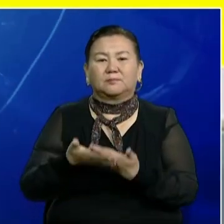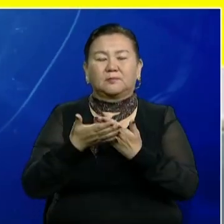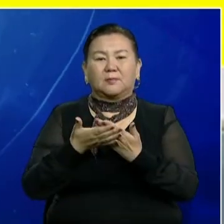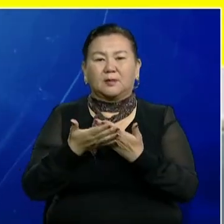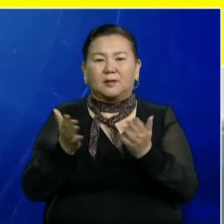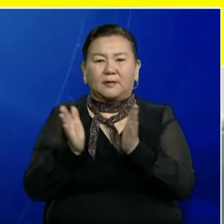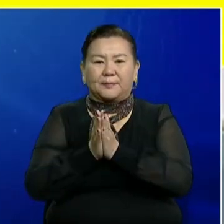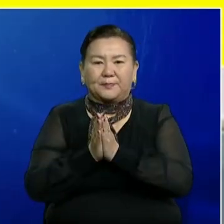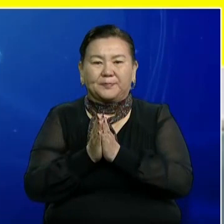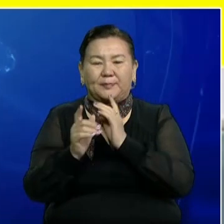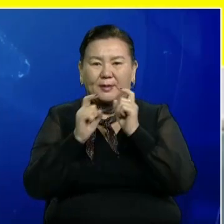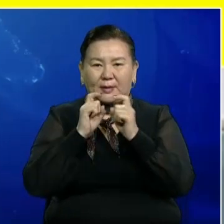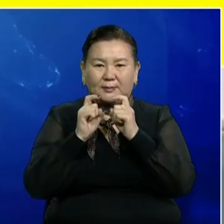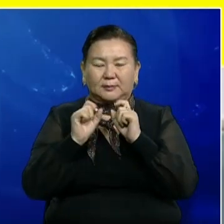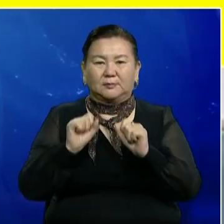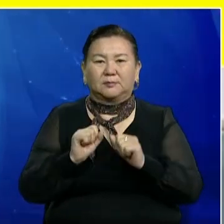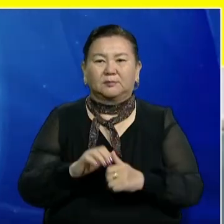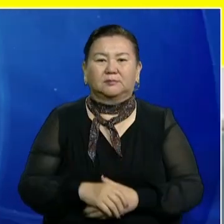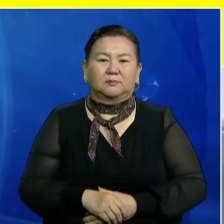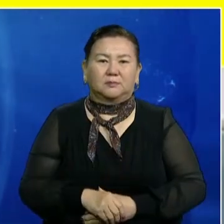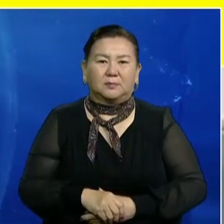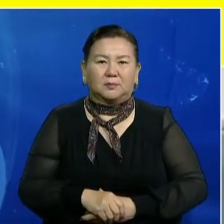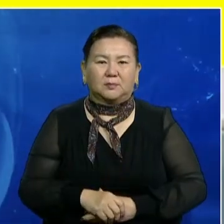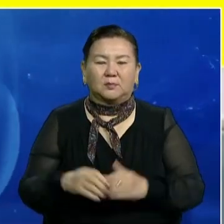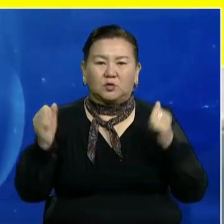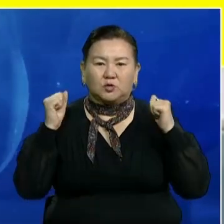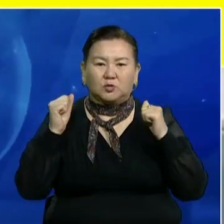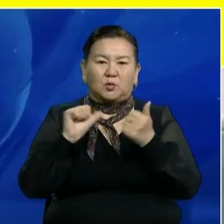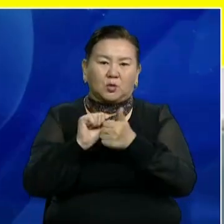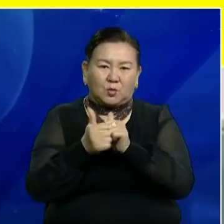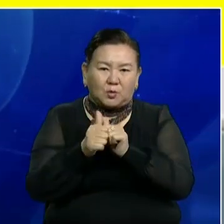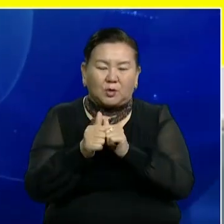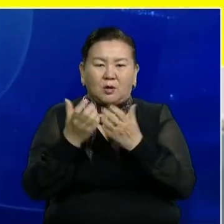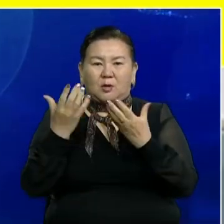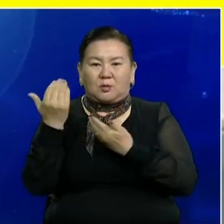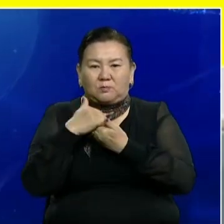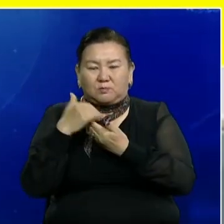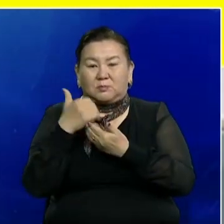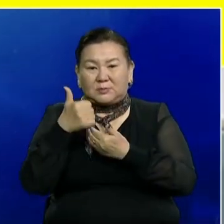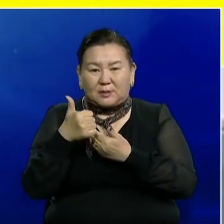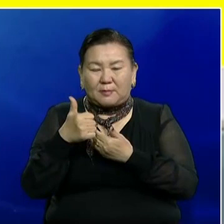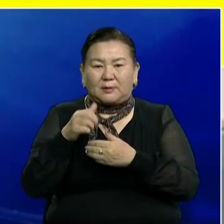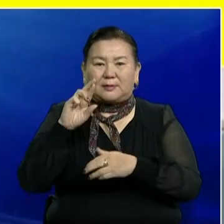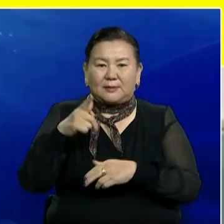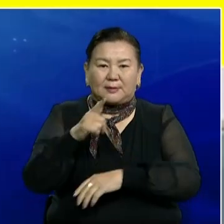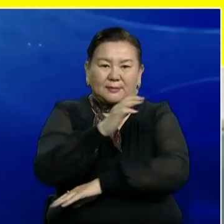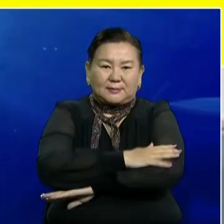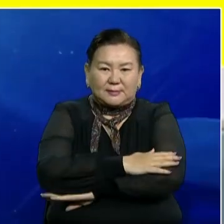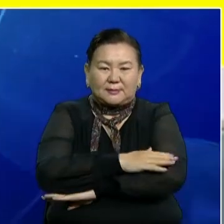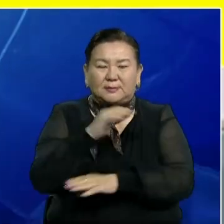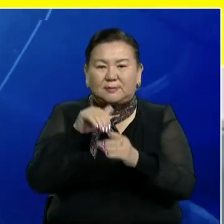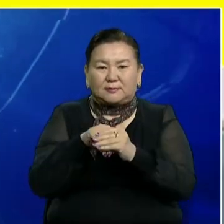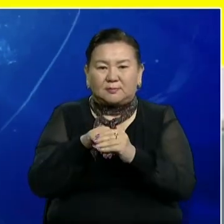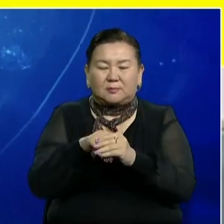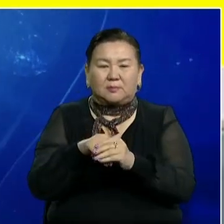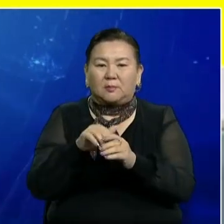бид нэр яг ингээд харьцдаг болсон. Хүүгүүд ингээд тийм спорт урлаг талтай амар тийм оролцоо сайтай хэрнээ яг ингээд оруулчих гээд тэгэхээр